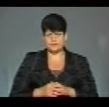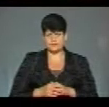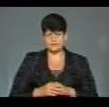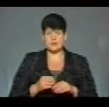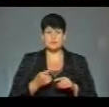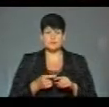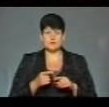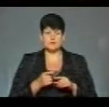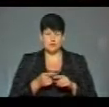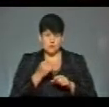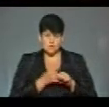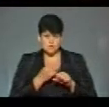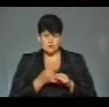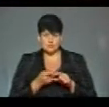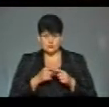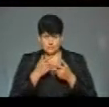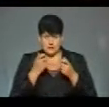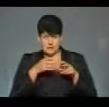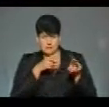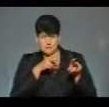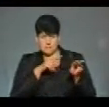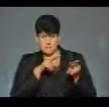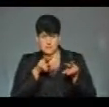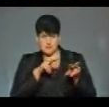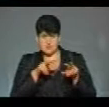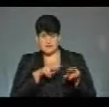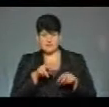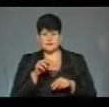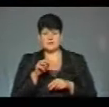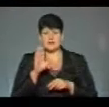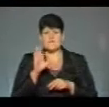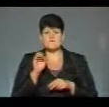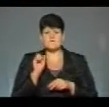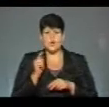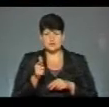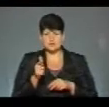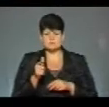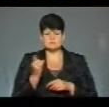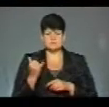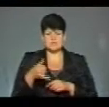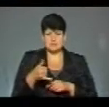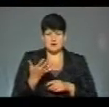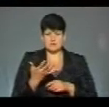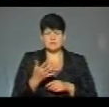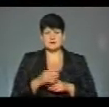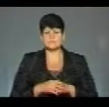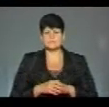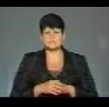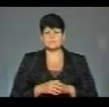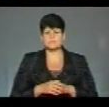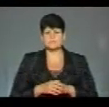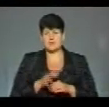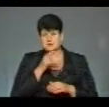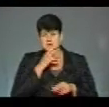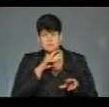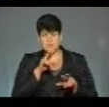Опрацьовуючи дану інформацію, я переглядав відео на АЗС ВОК, що знаходиться місто Кременець у вулиці Лятуринської. Під час